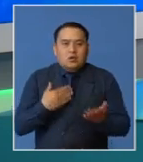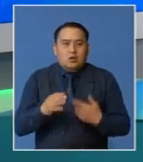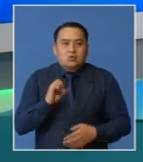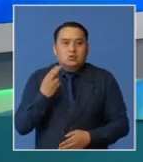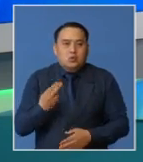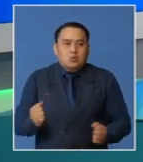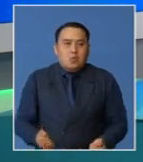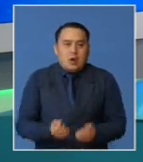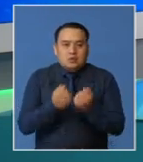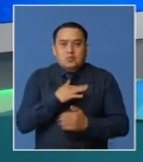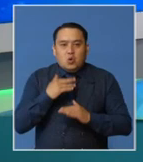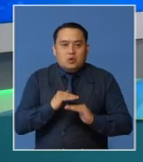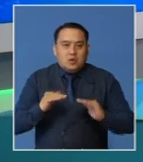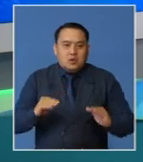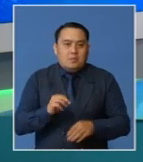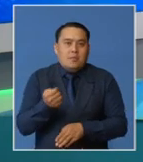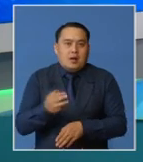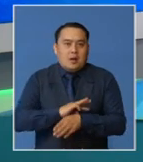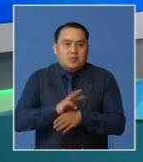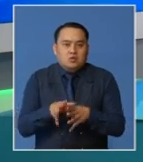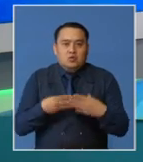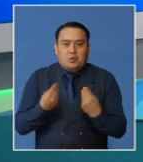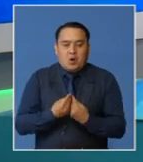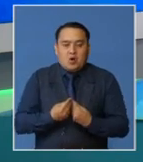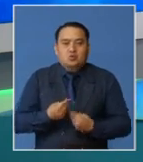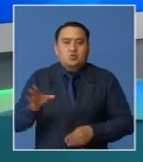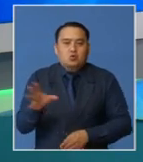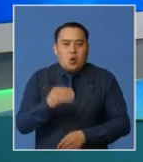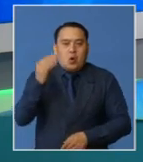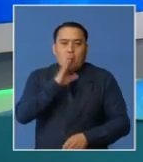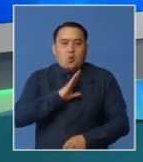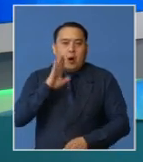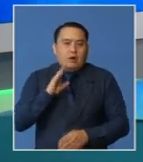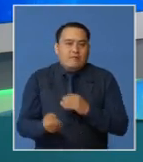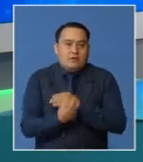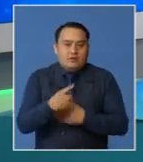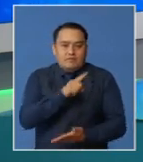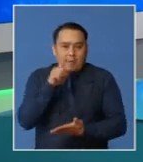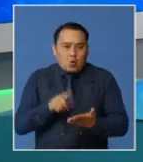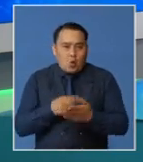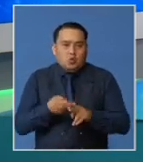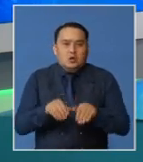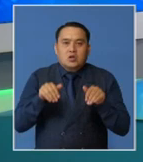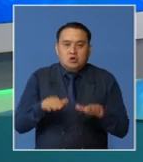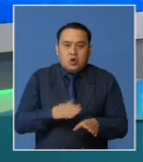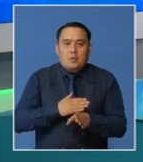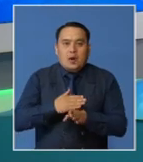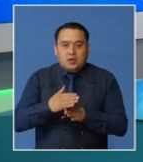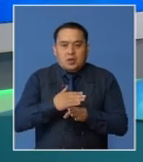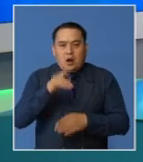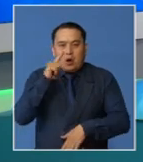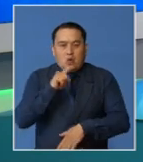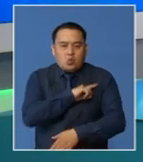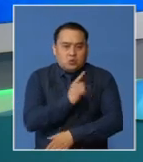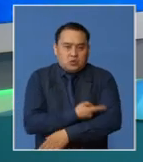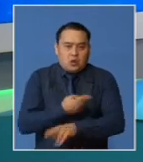относительно социальной поддержки многодетных и малообеспеченных семей. Учитывая то, что у матерей возникли вопросы, которые уже решаются, поручил